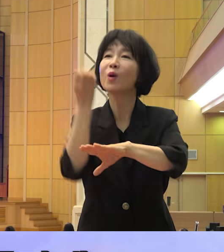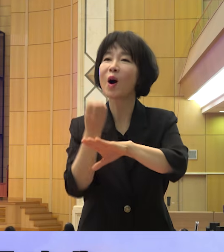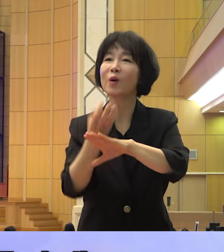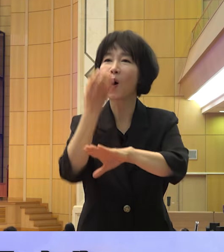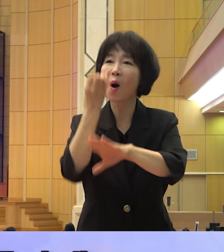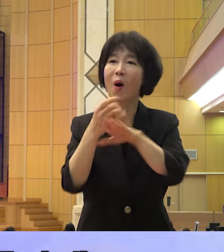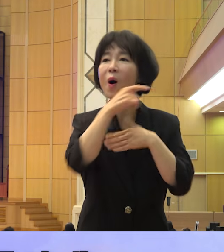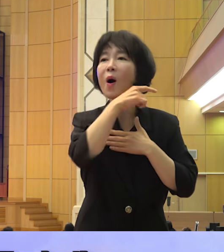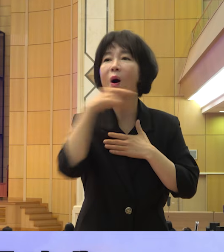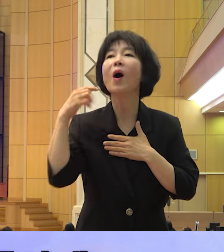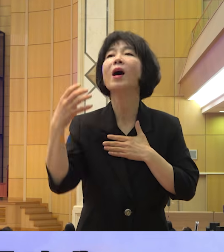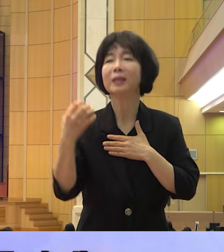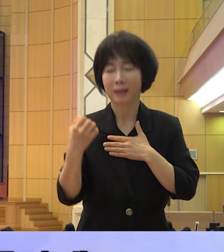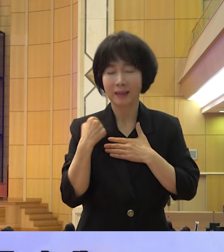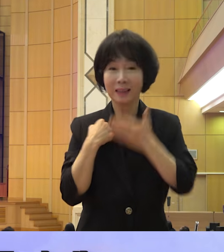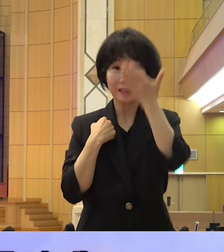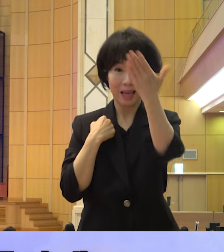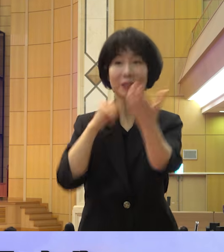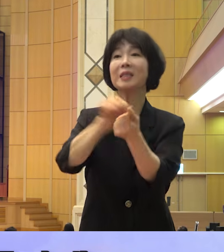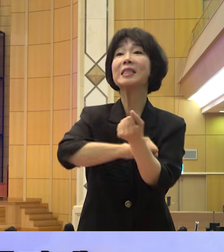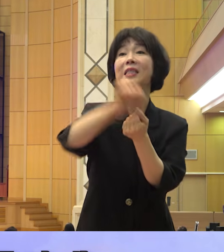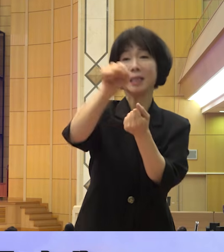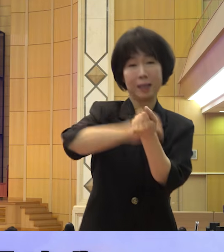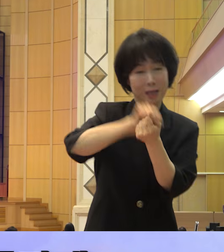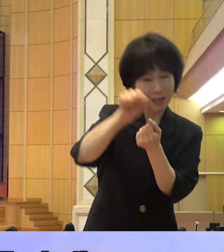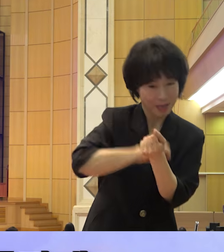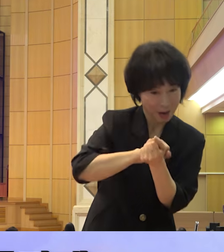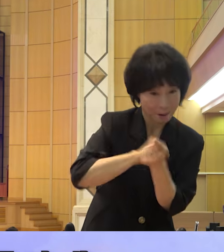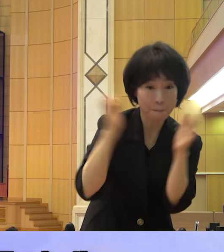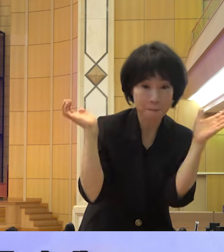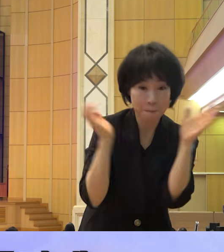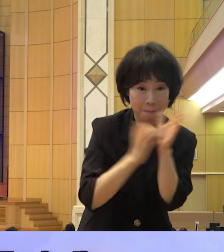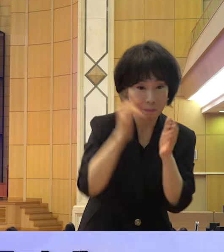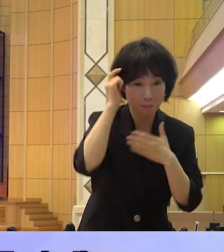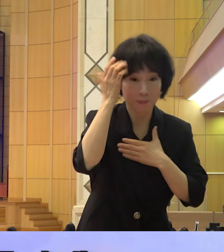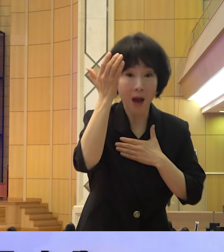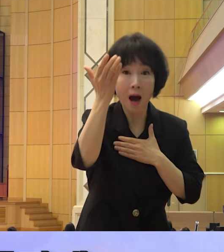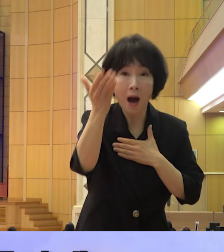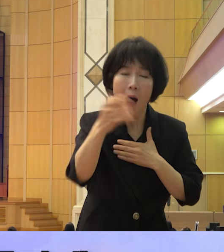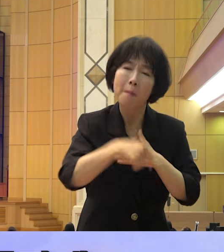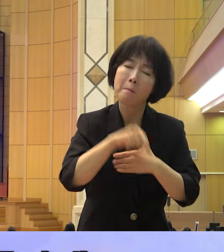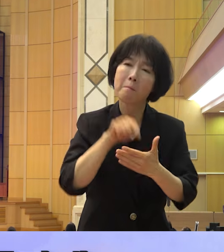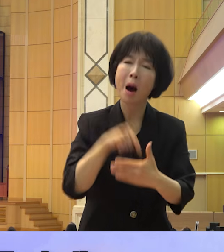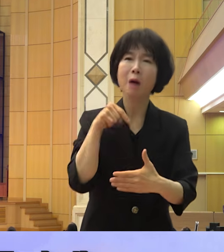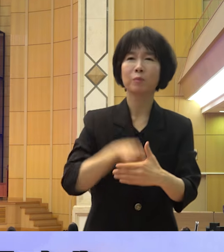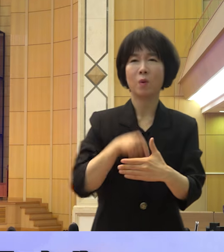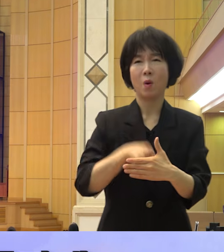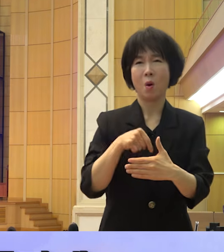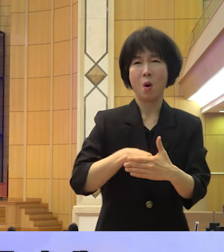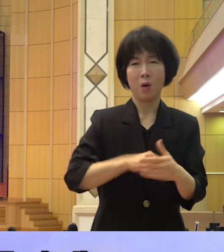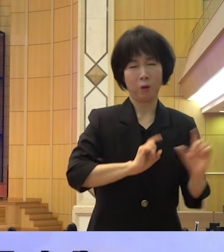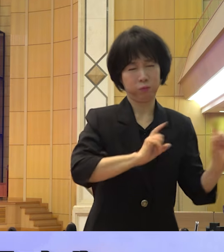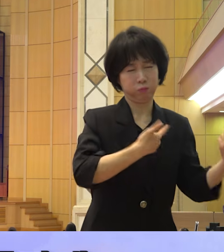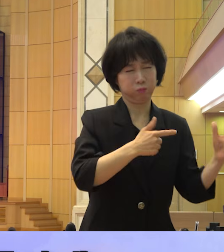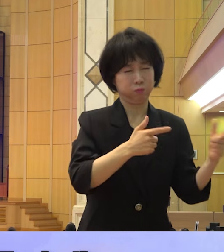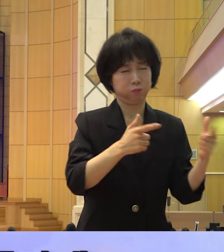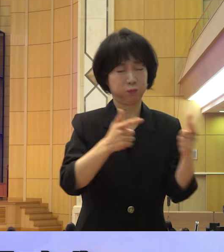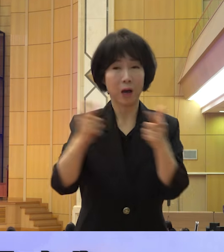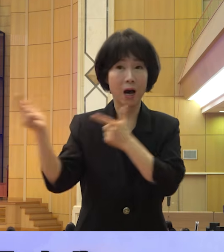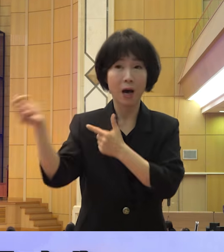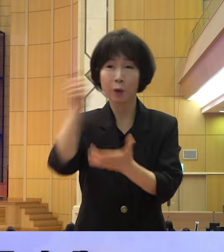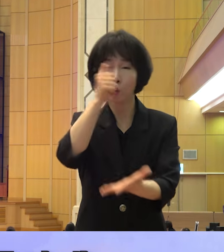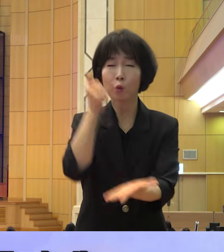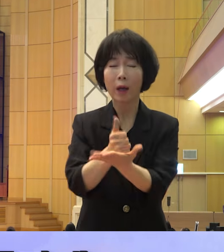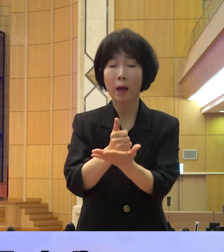예수의 보혈로 그대는 씻기어 있는가. 마음속에